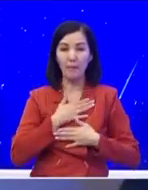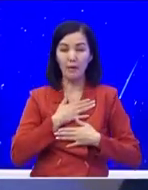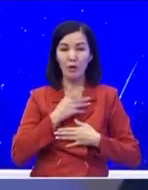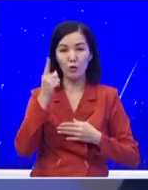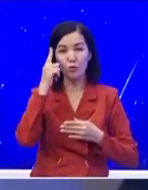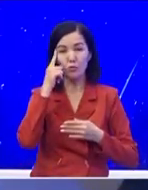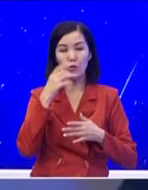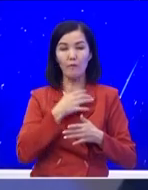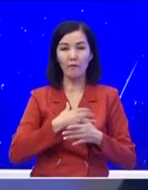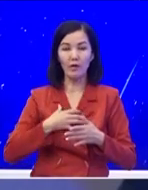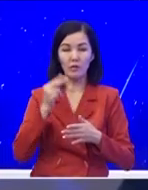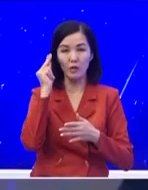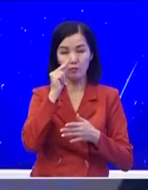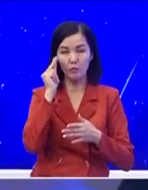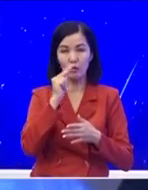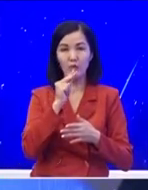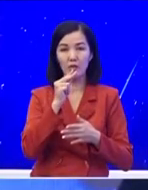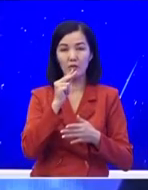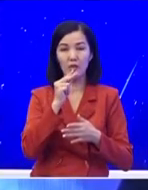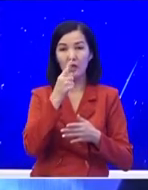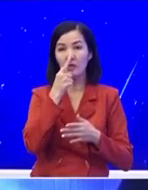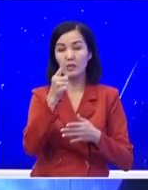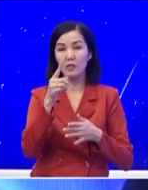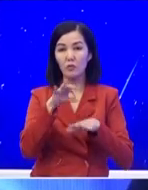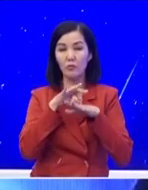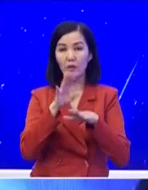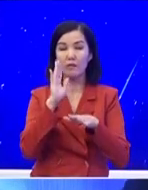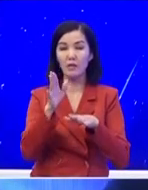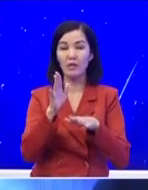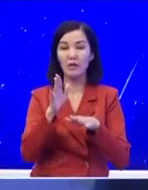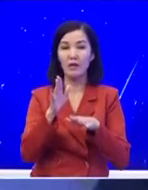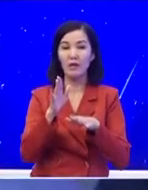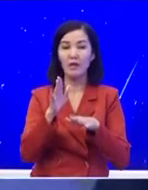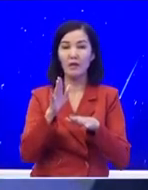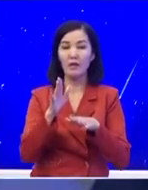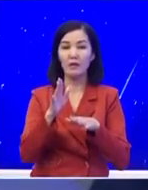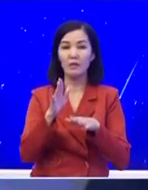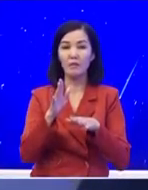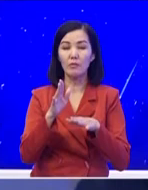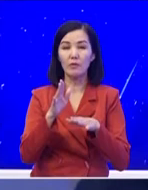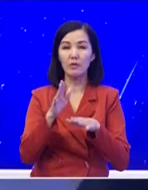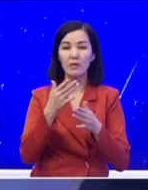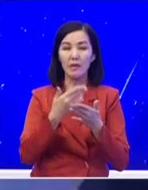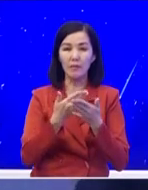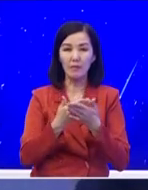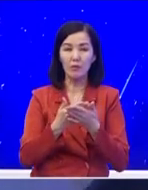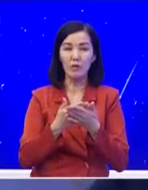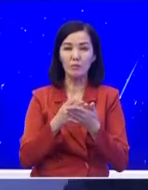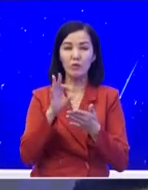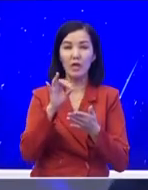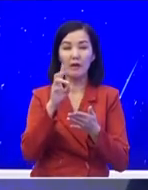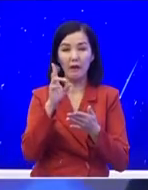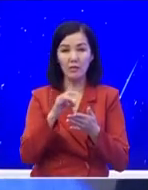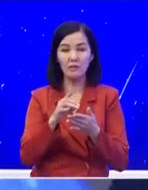что очень важно обучение именно организовать в дистанционном формате. Дальше, когда у нас уже будет оранжевый уровень, желтый уровень, зеленый